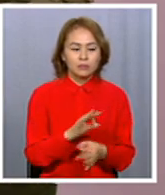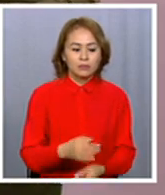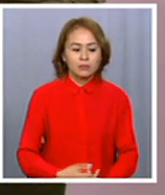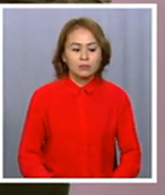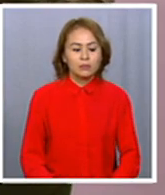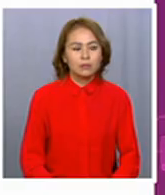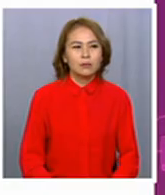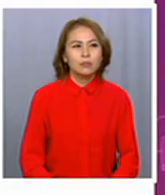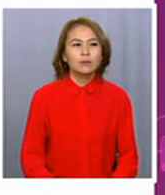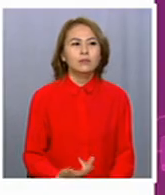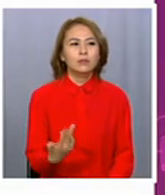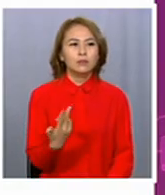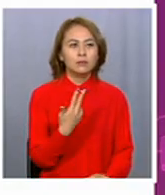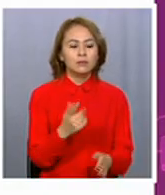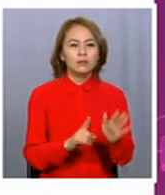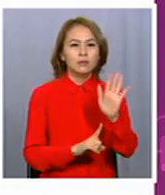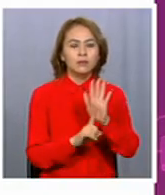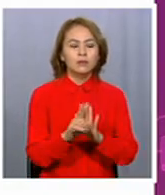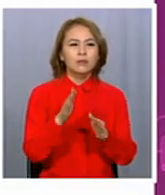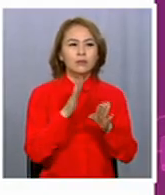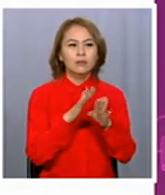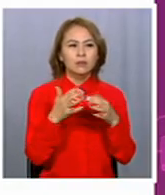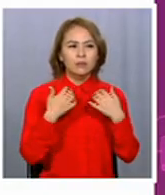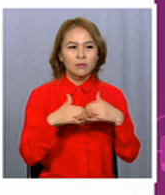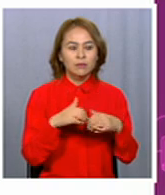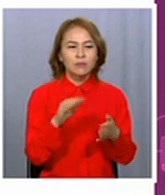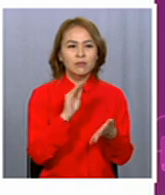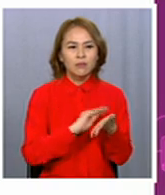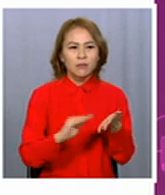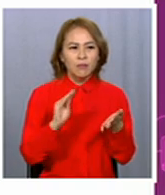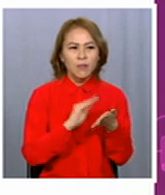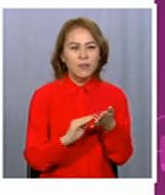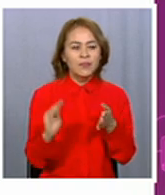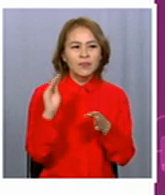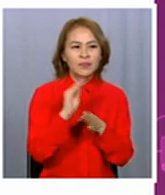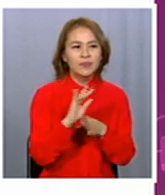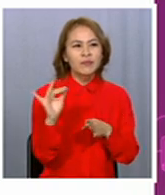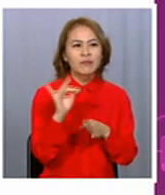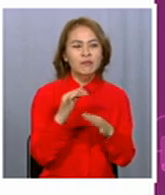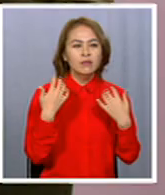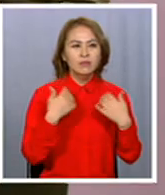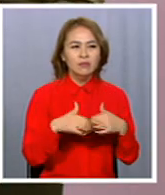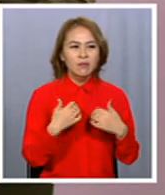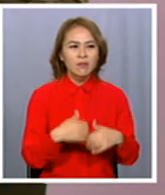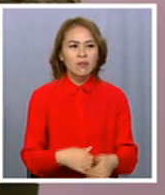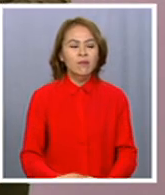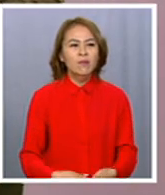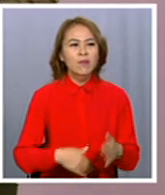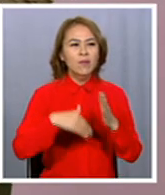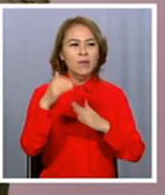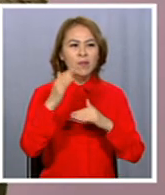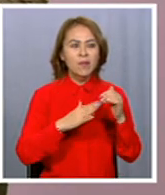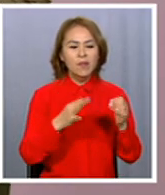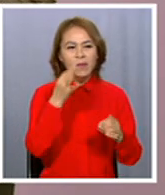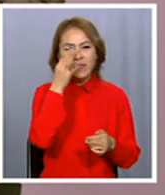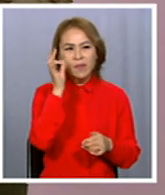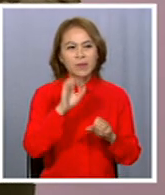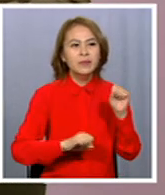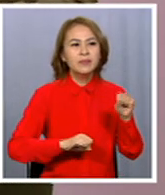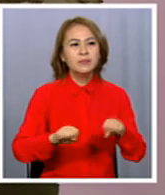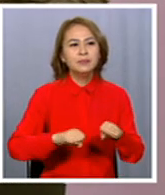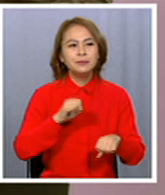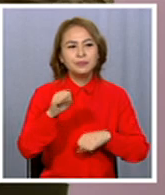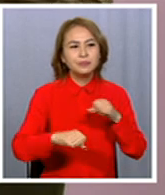Үшінші тапсырма. Есеп бойынша өрнек құрыңдар және шығарыңдар. Тәжірибелі велосипедші